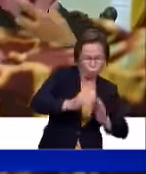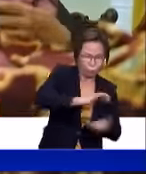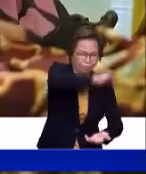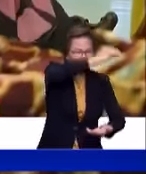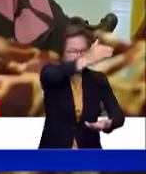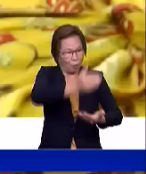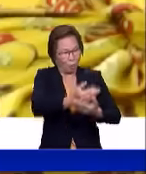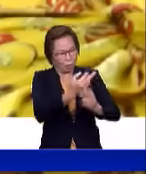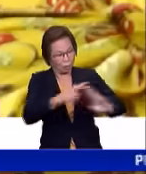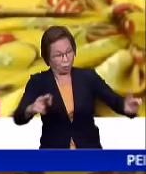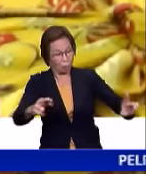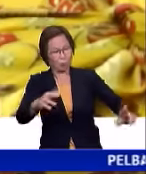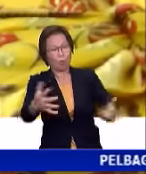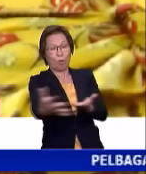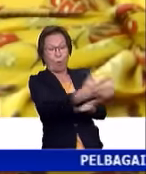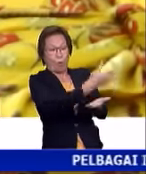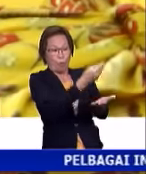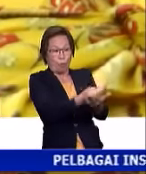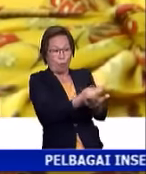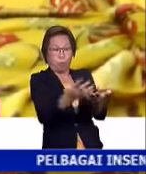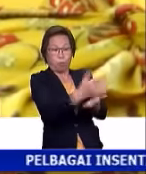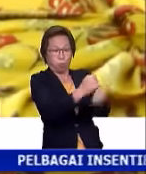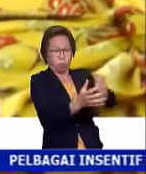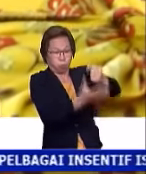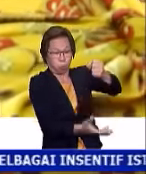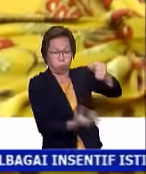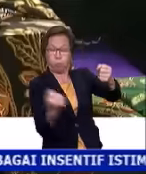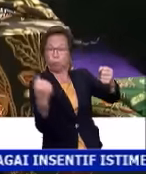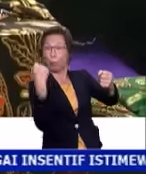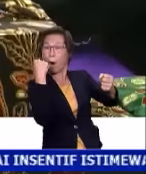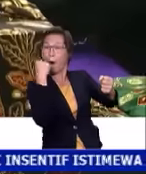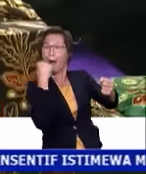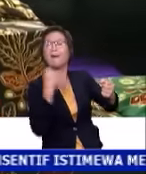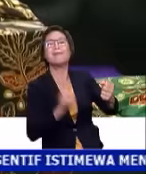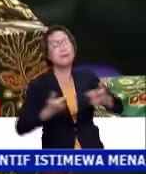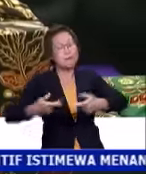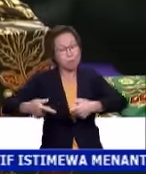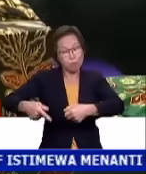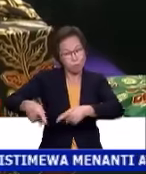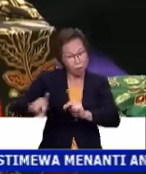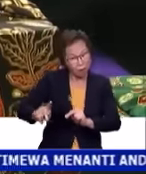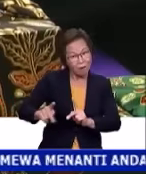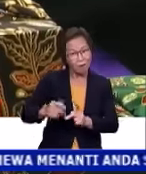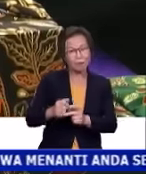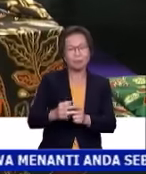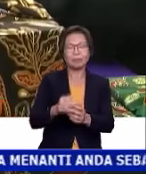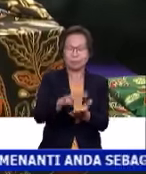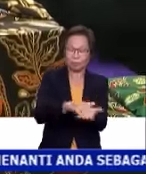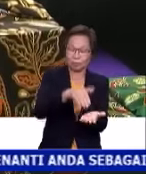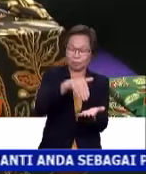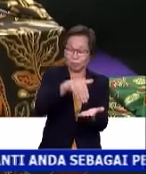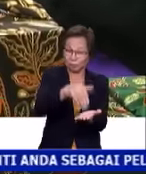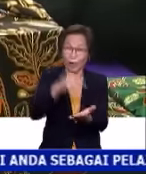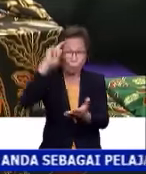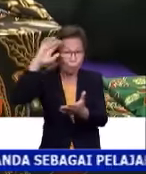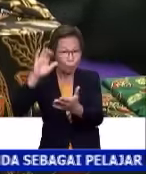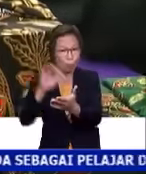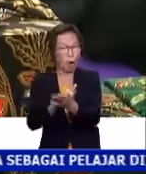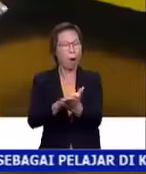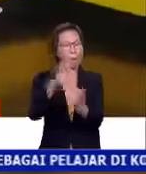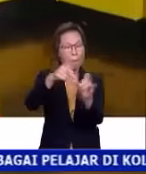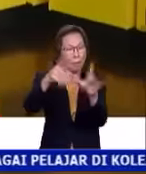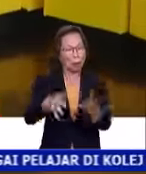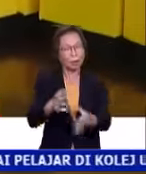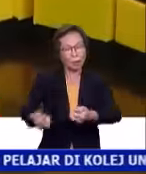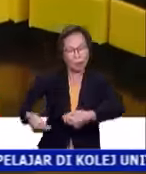hamper ternyata memberi pendapatan yang lebih stabil. Peluang yang diberi itu selain membangkitkan keyakinan peserta, turut